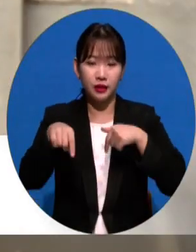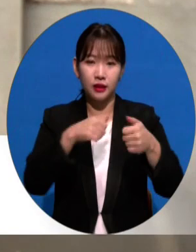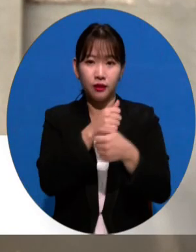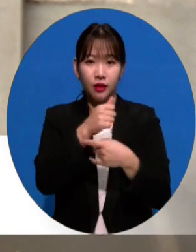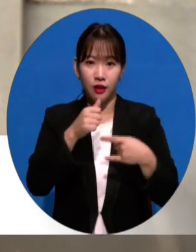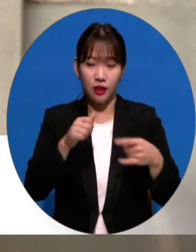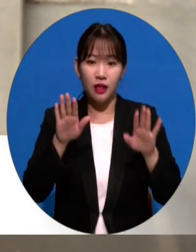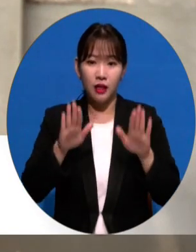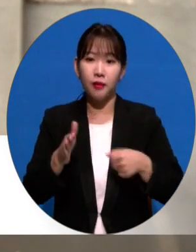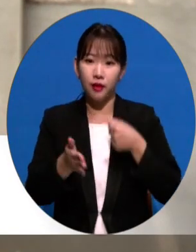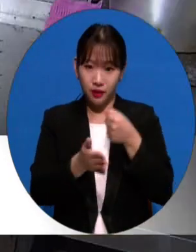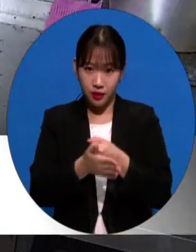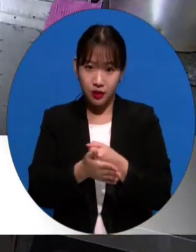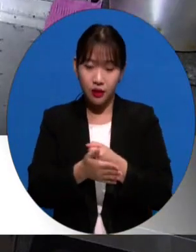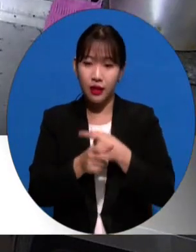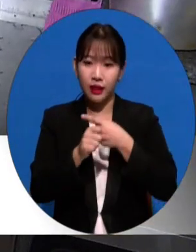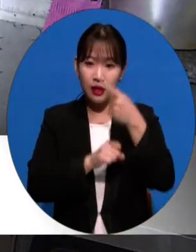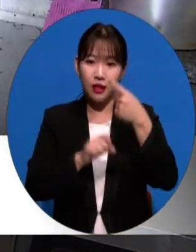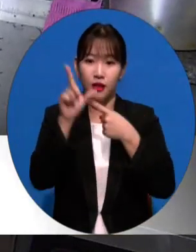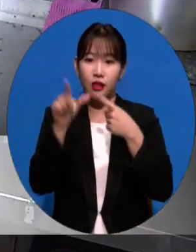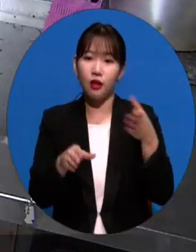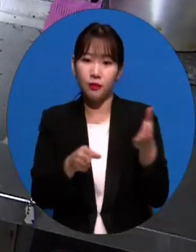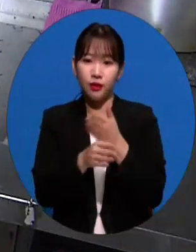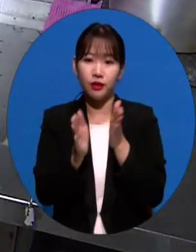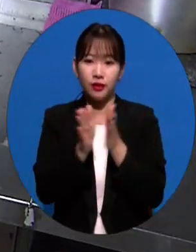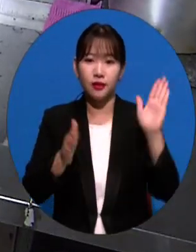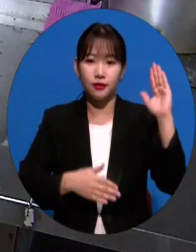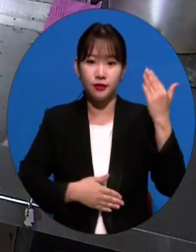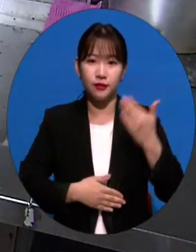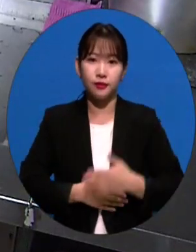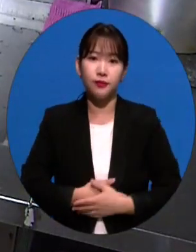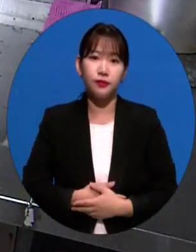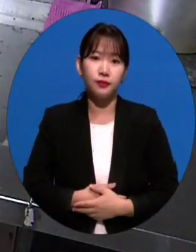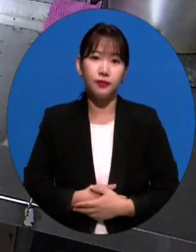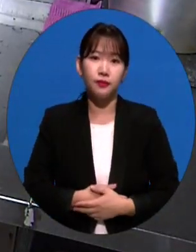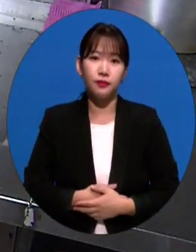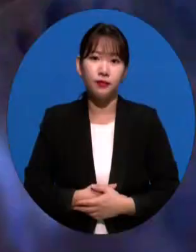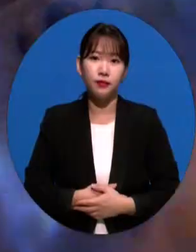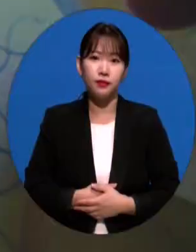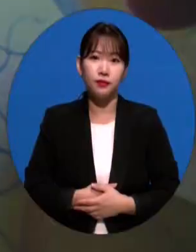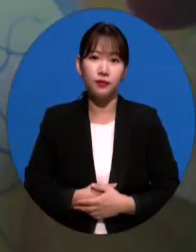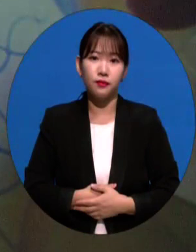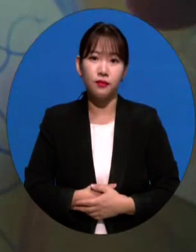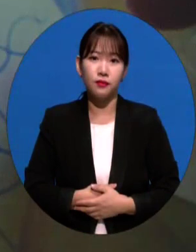소비자정책위원회 이번 결정은 내년 1월부터 적용됩니다.